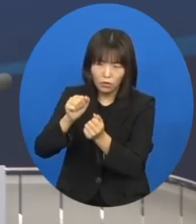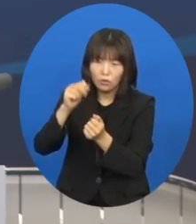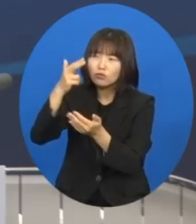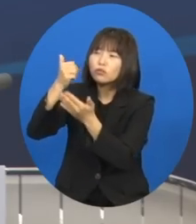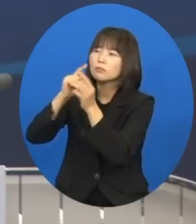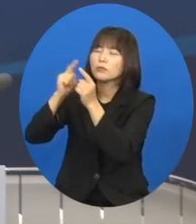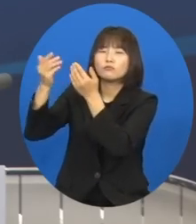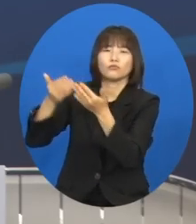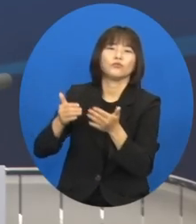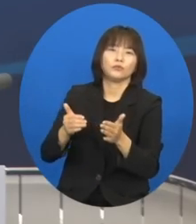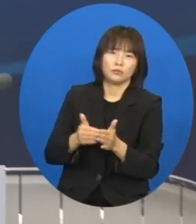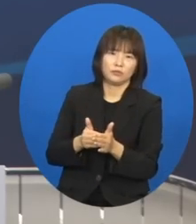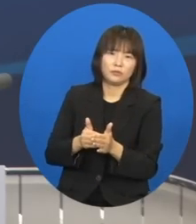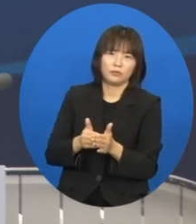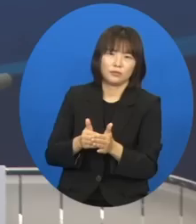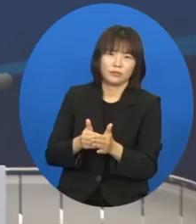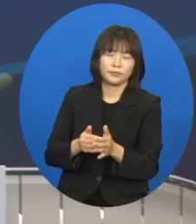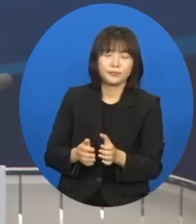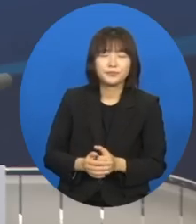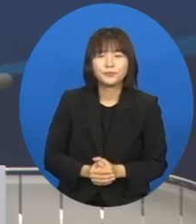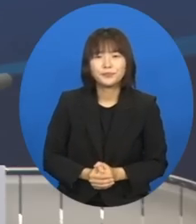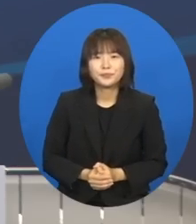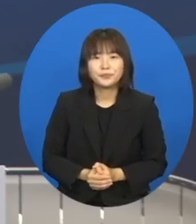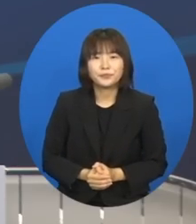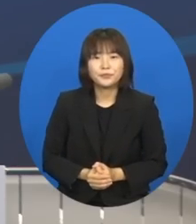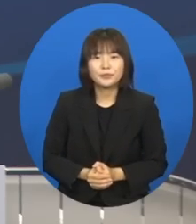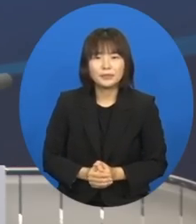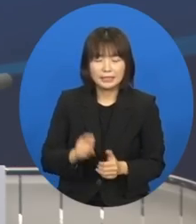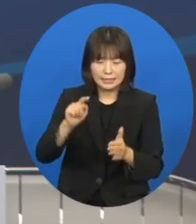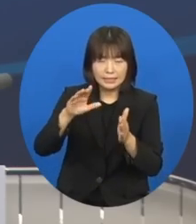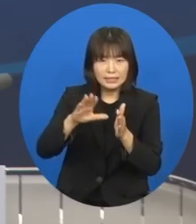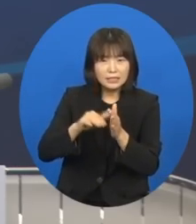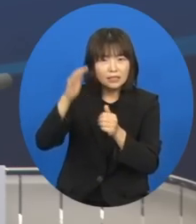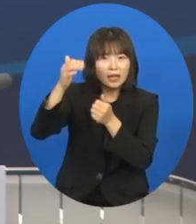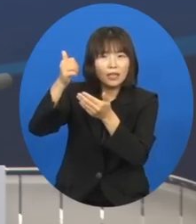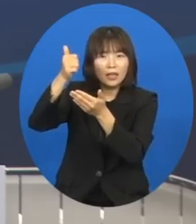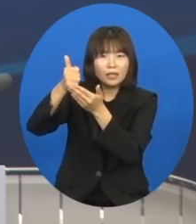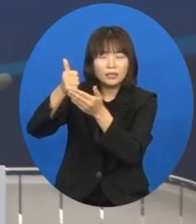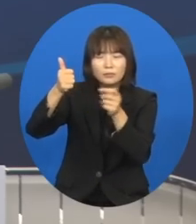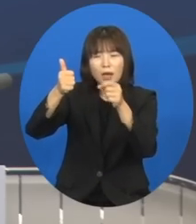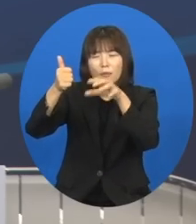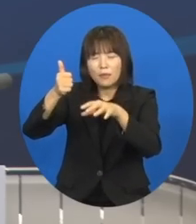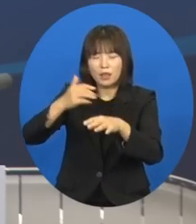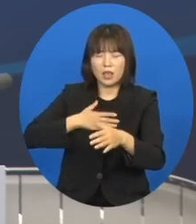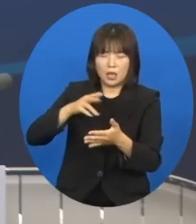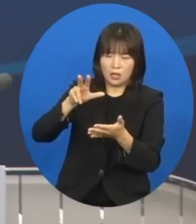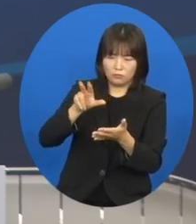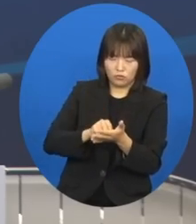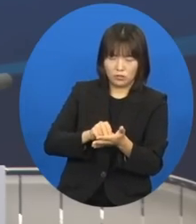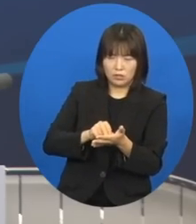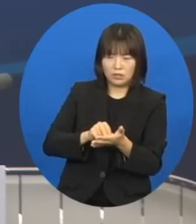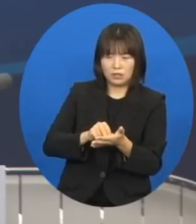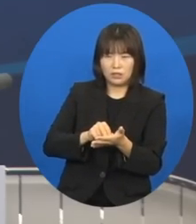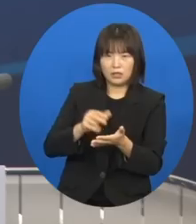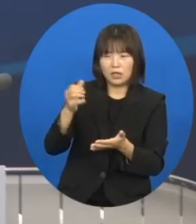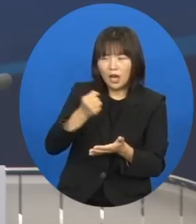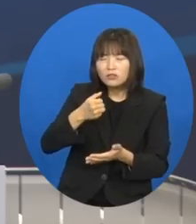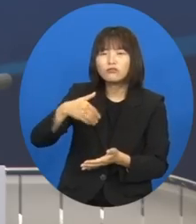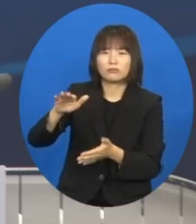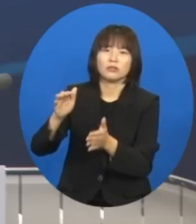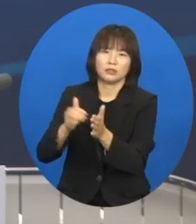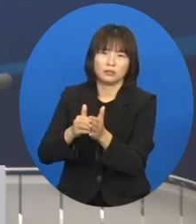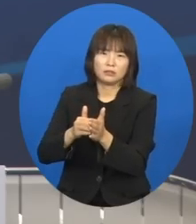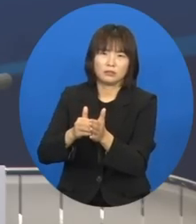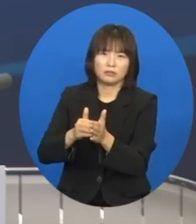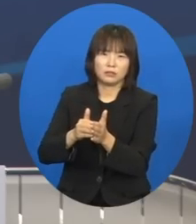가지고 오라고 하셨어요. 자, 제가 그때 하나님 옆에 가져갔어요. 내 문제, 아무리 기도해도 낫지